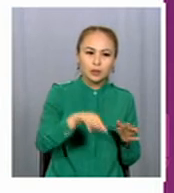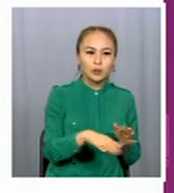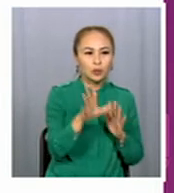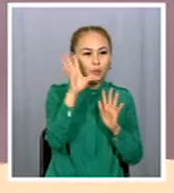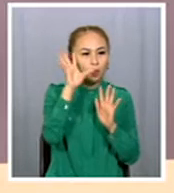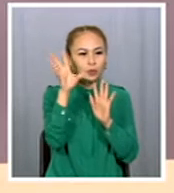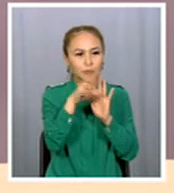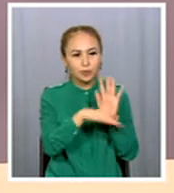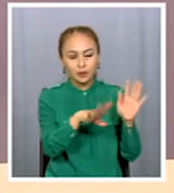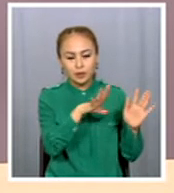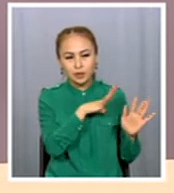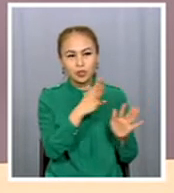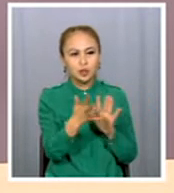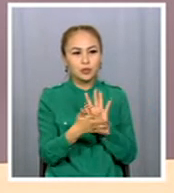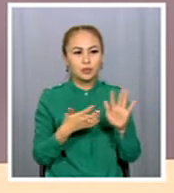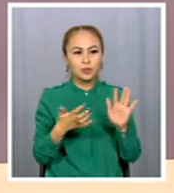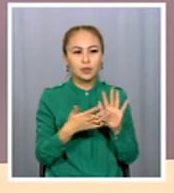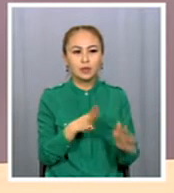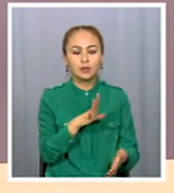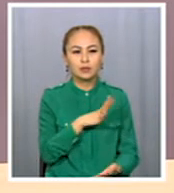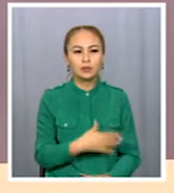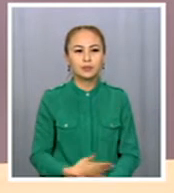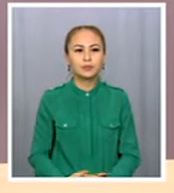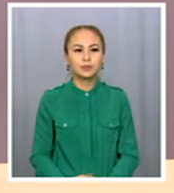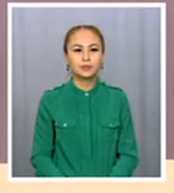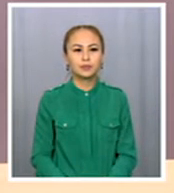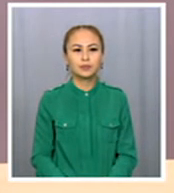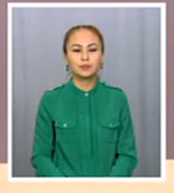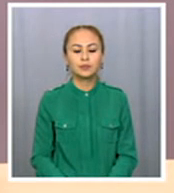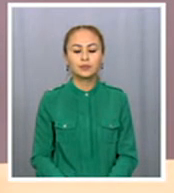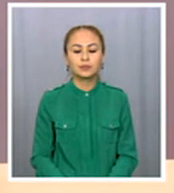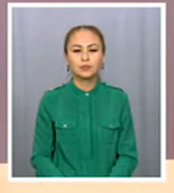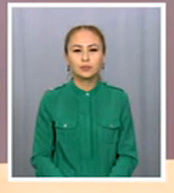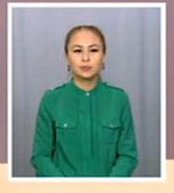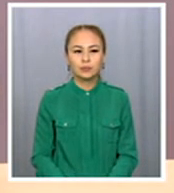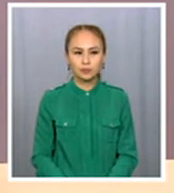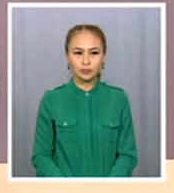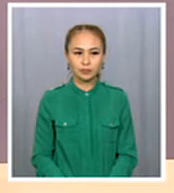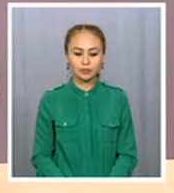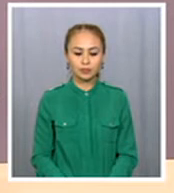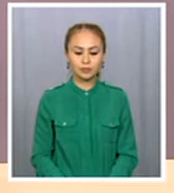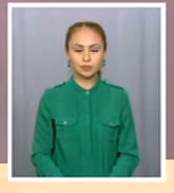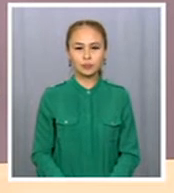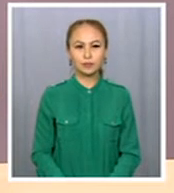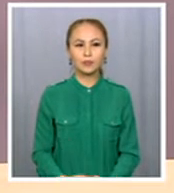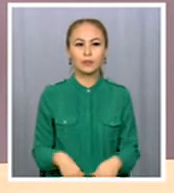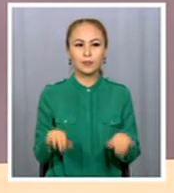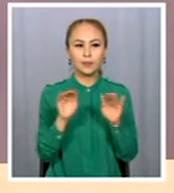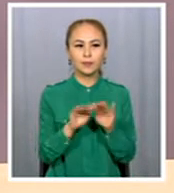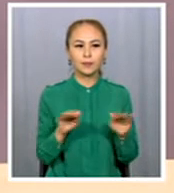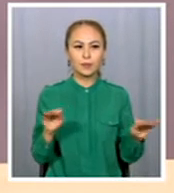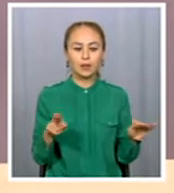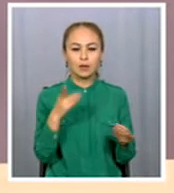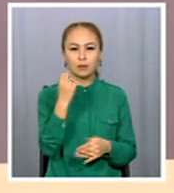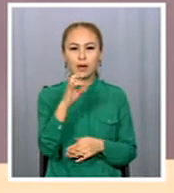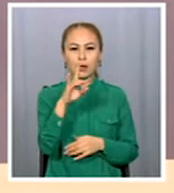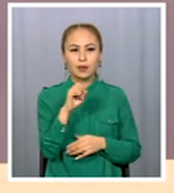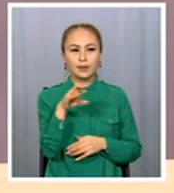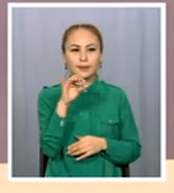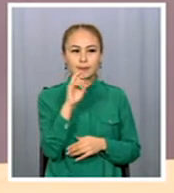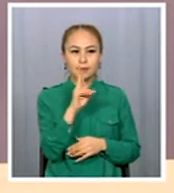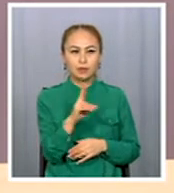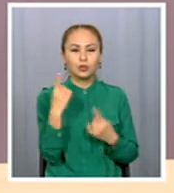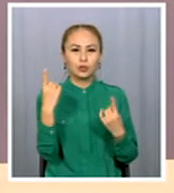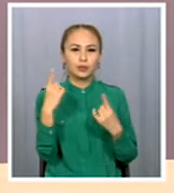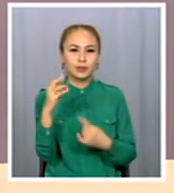келіп, қонып еді және жетпей қалды. Балалар, дара етістіктер мен